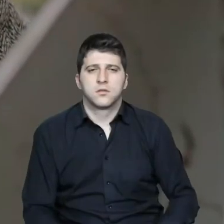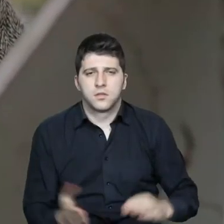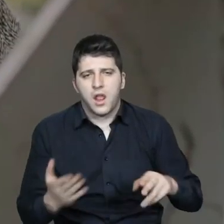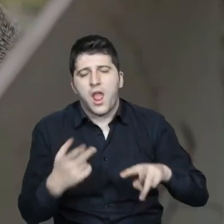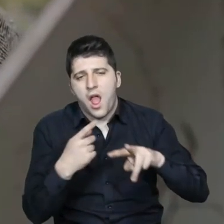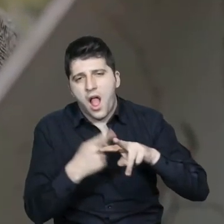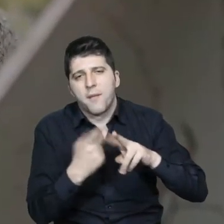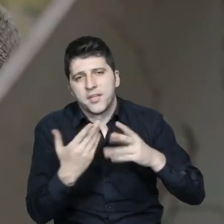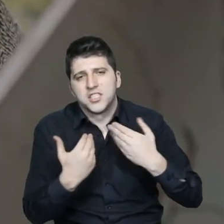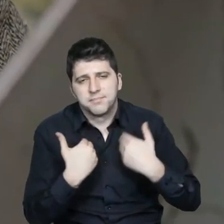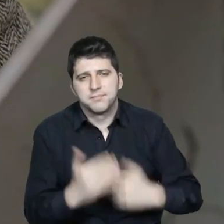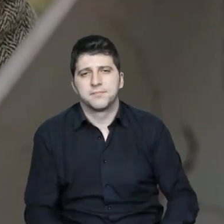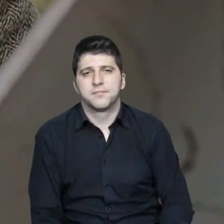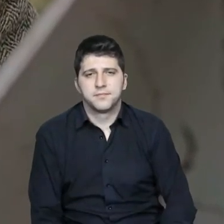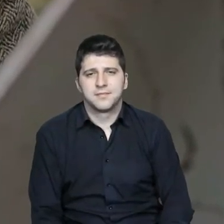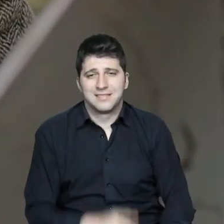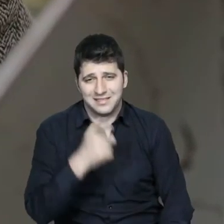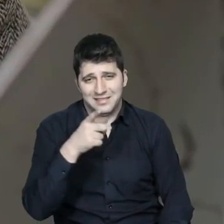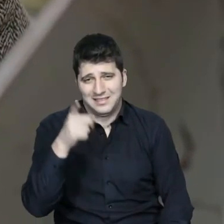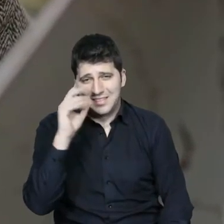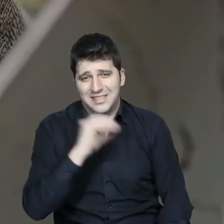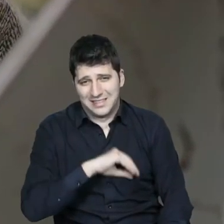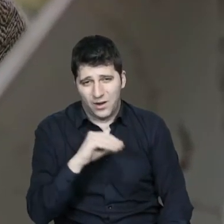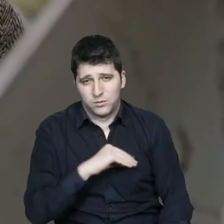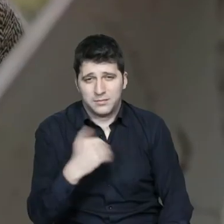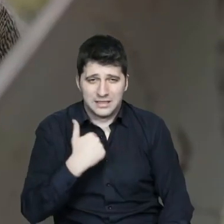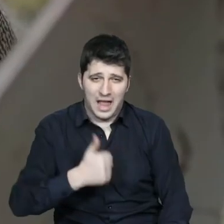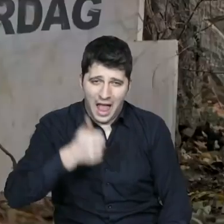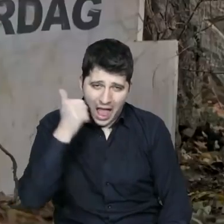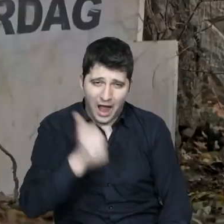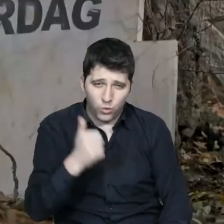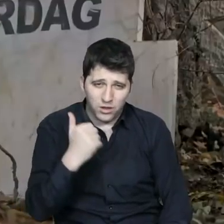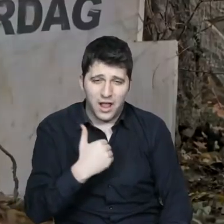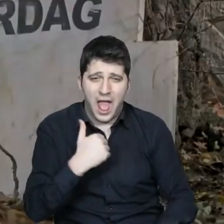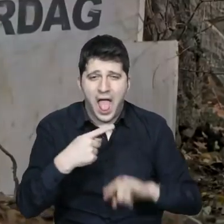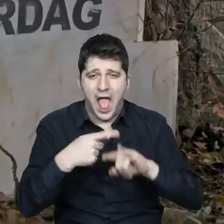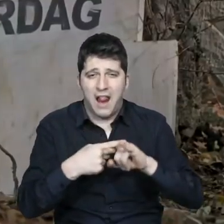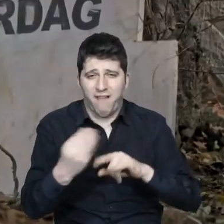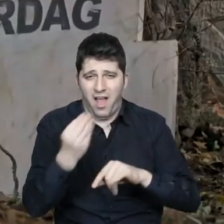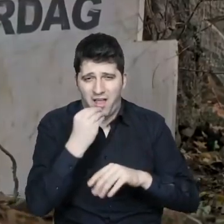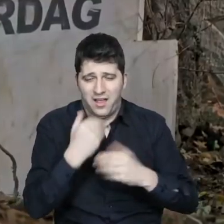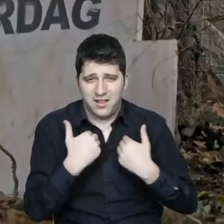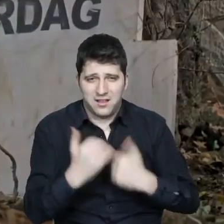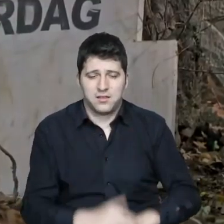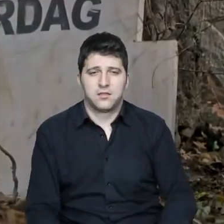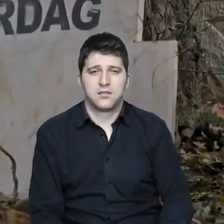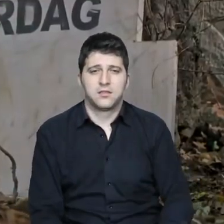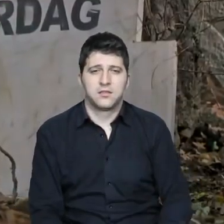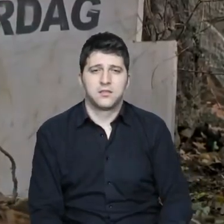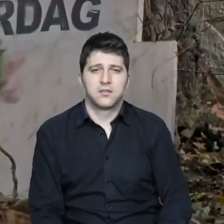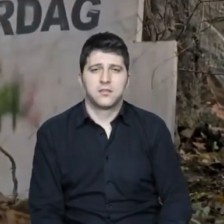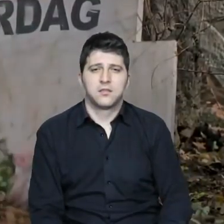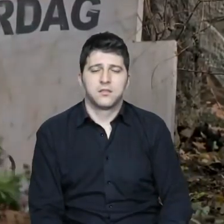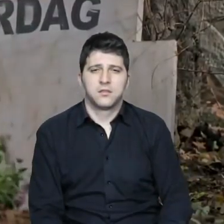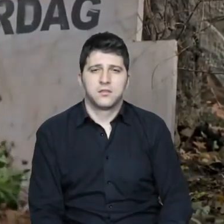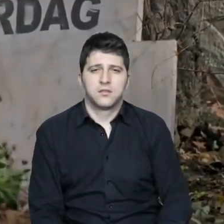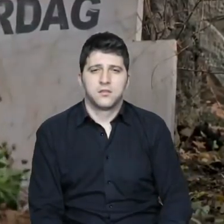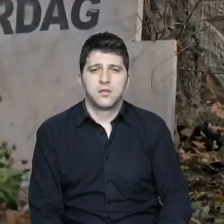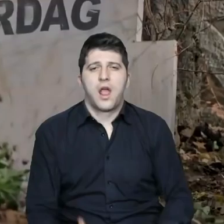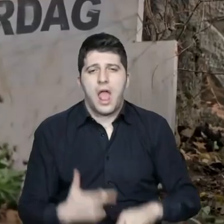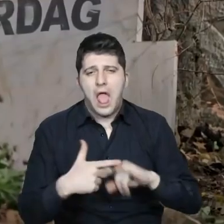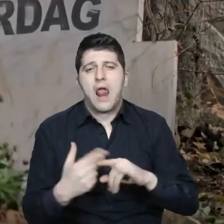Ahmetciğim. Sen ne zannediyorsun ki? Biz her gün helva yiyoruz. Çiçeği saksıdan çıkardı.